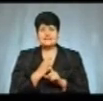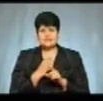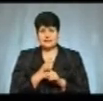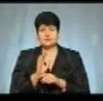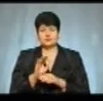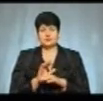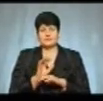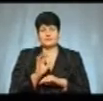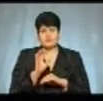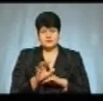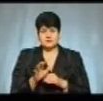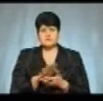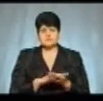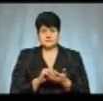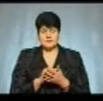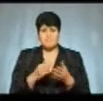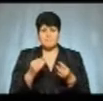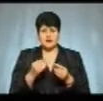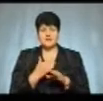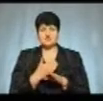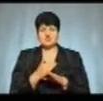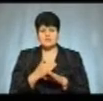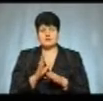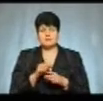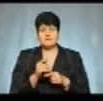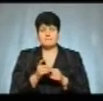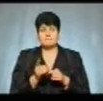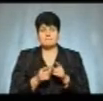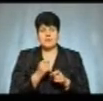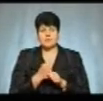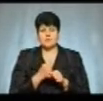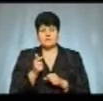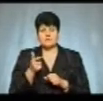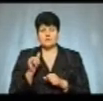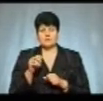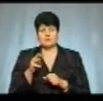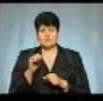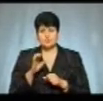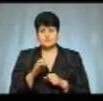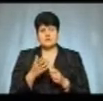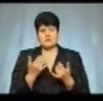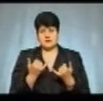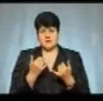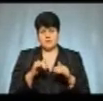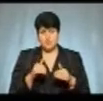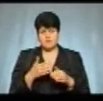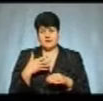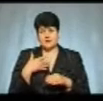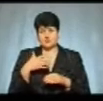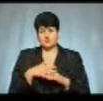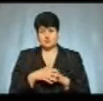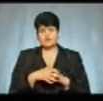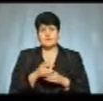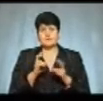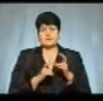походження будуть вивезені і утилізовані, м'яка частина буде перероблена в гумус, після чого На даний момент, наскільки я розумію його позицію, підприємство